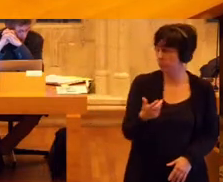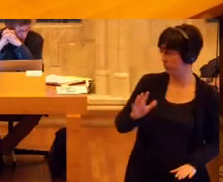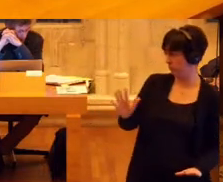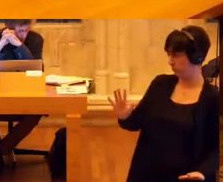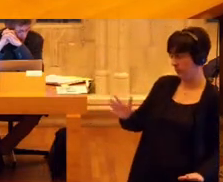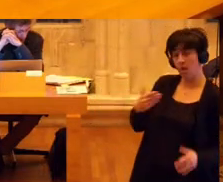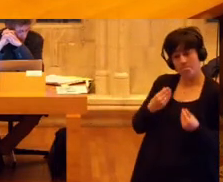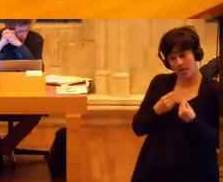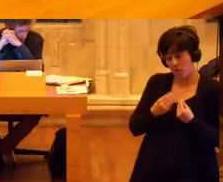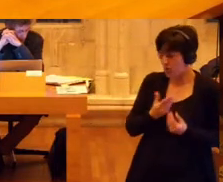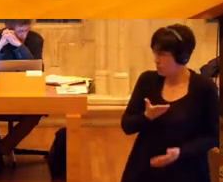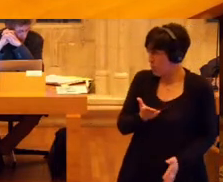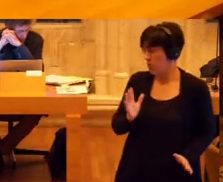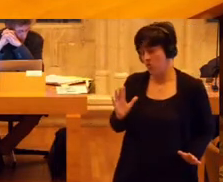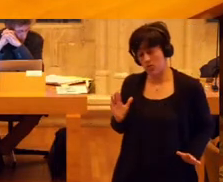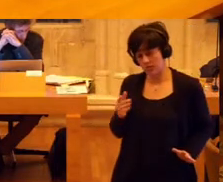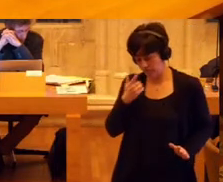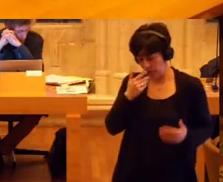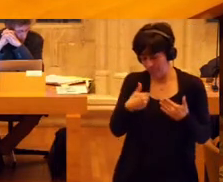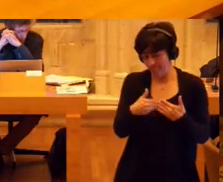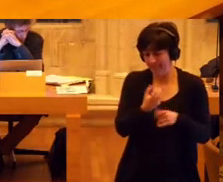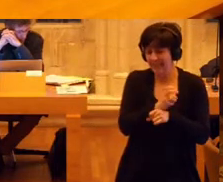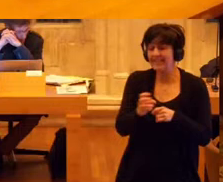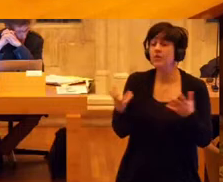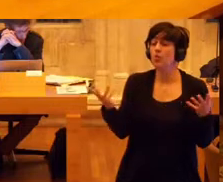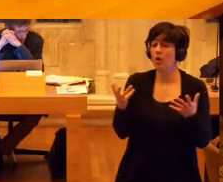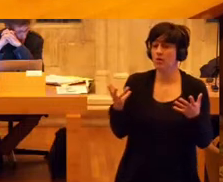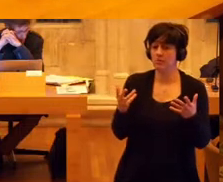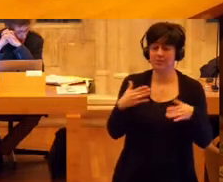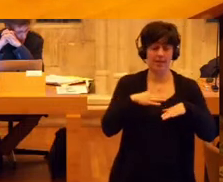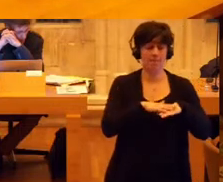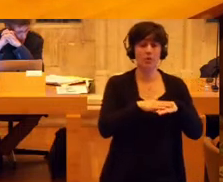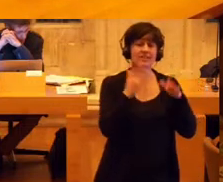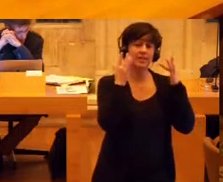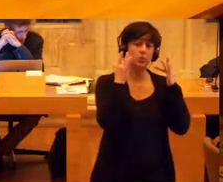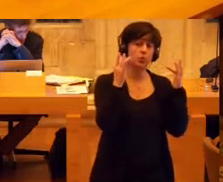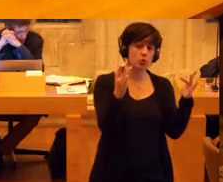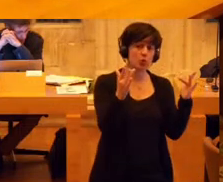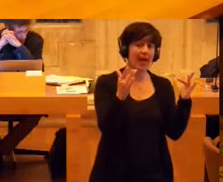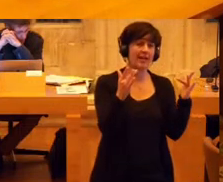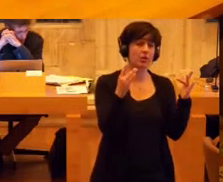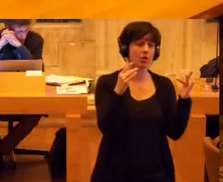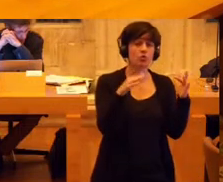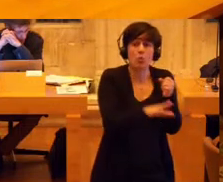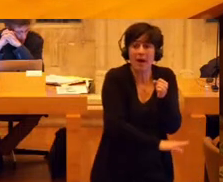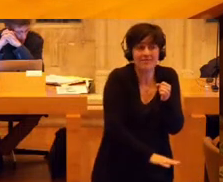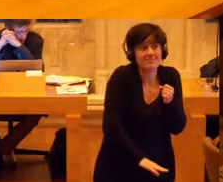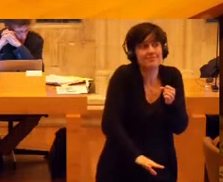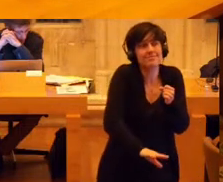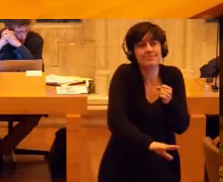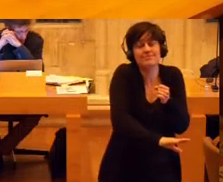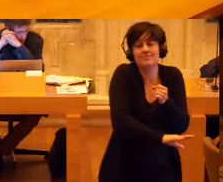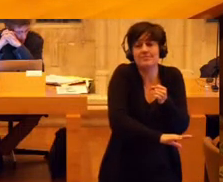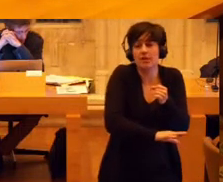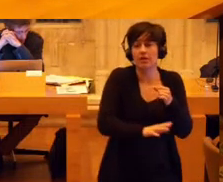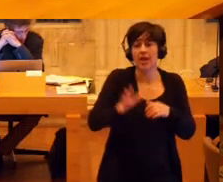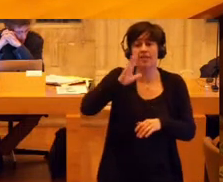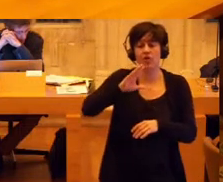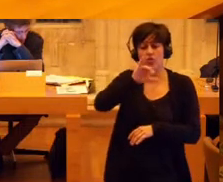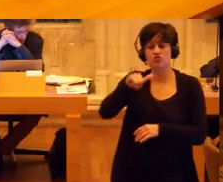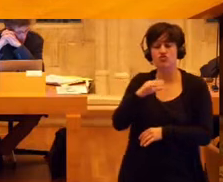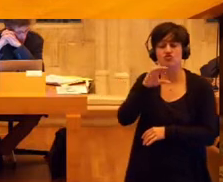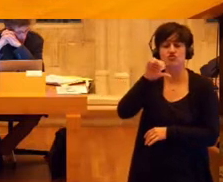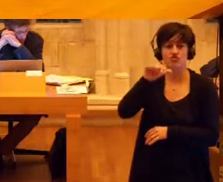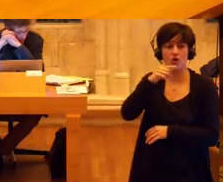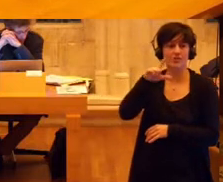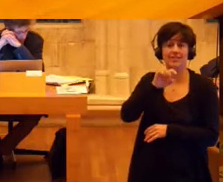Malheureusement, je crois que ce qui risque de passer à l'as, c'est la politique culturelle de fond, au sens où Jean Zay l'avait promu avant la